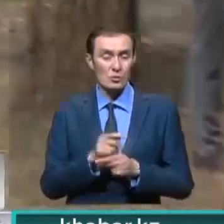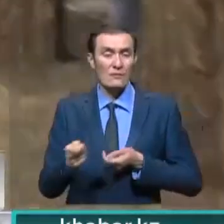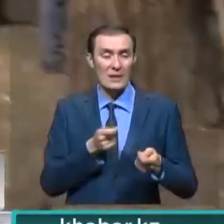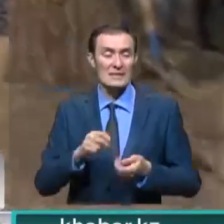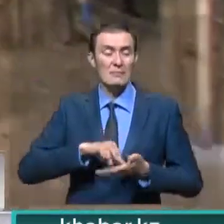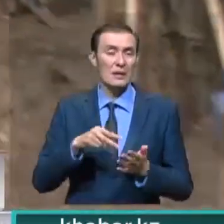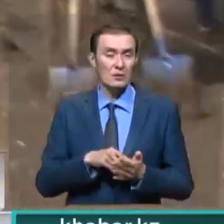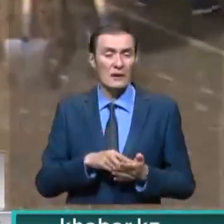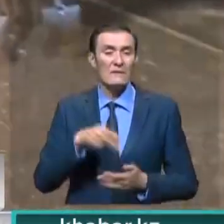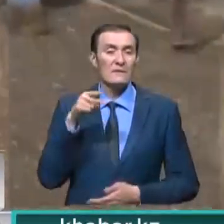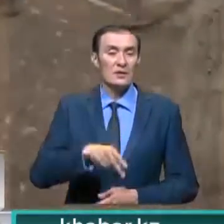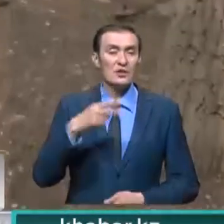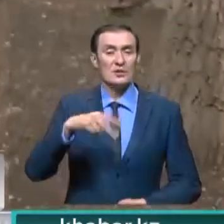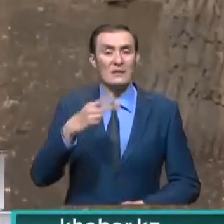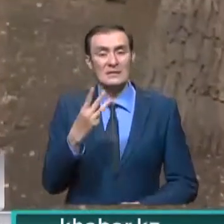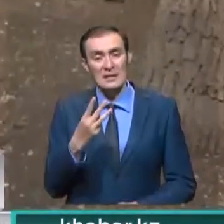власти планируют в